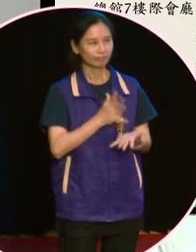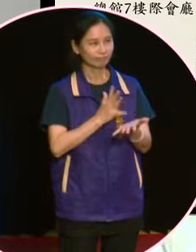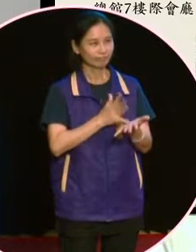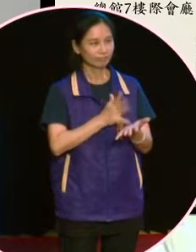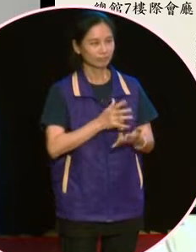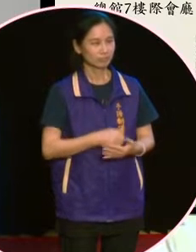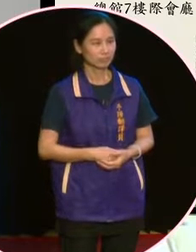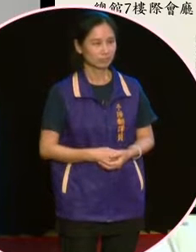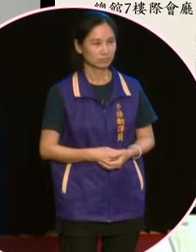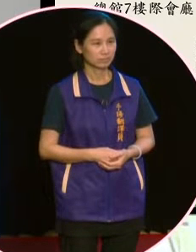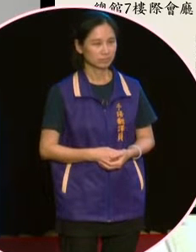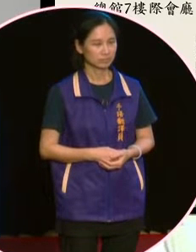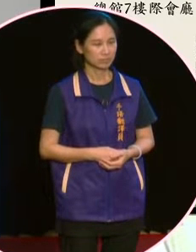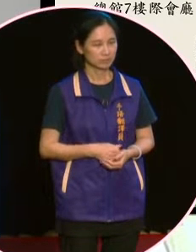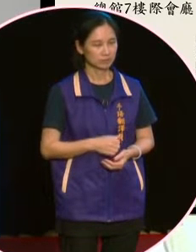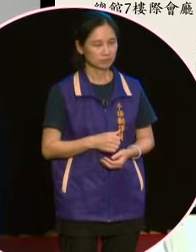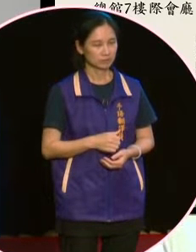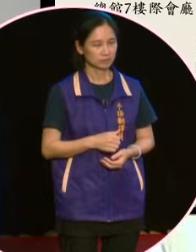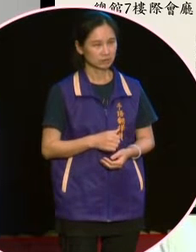为其实